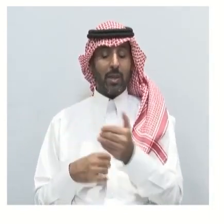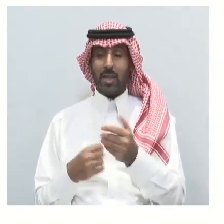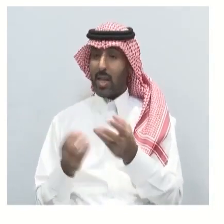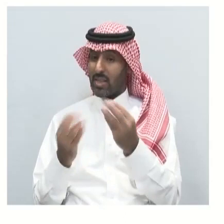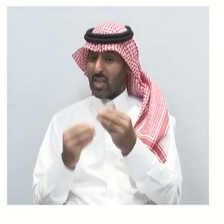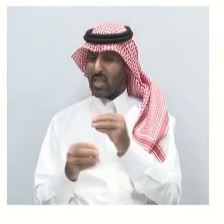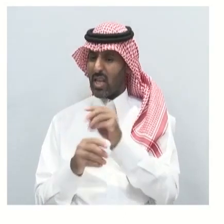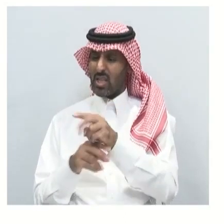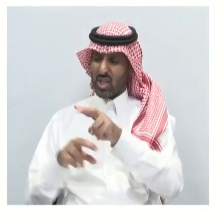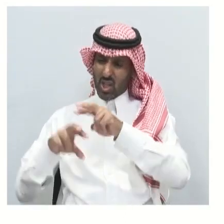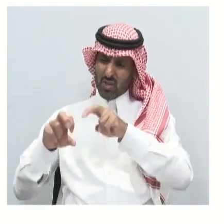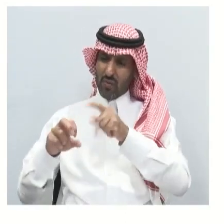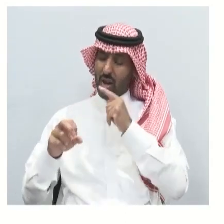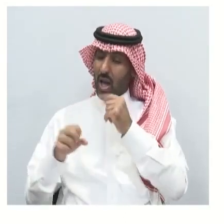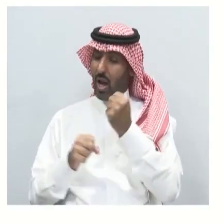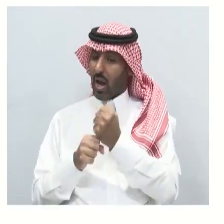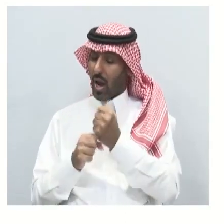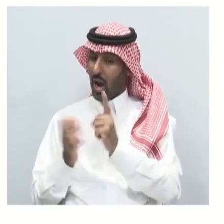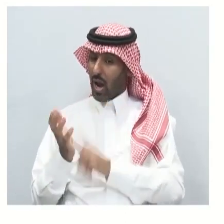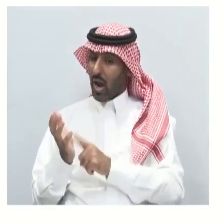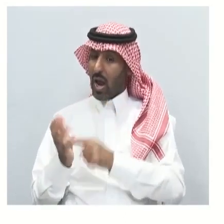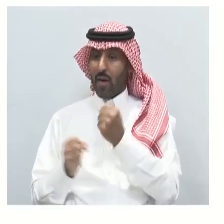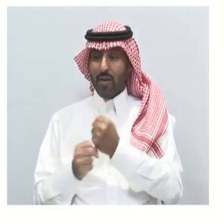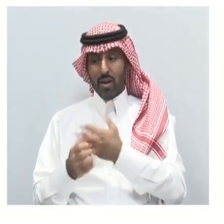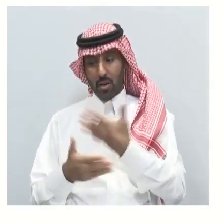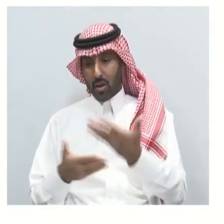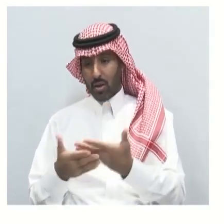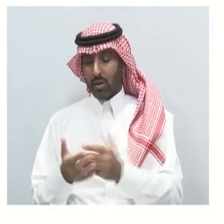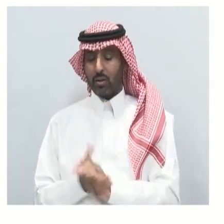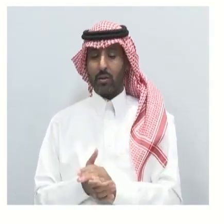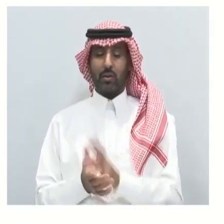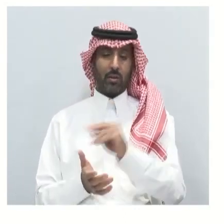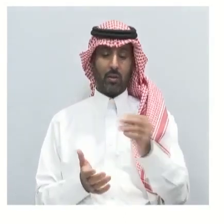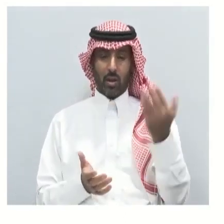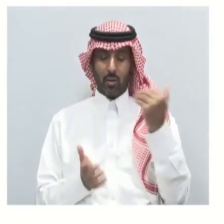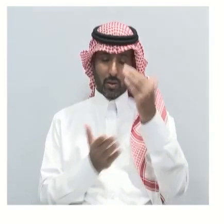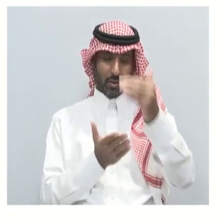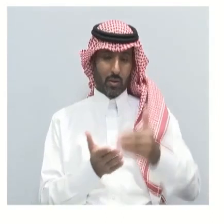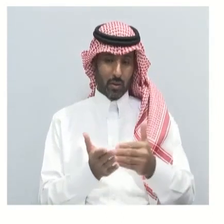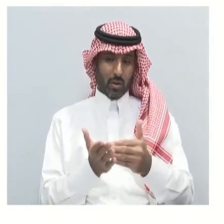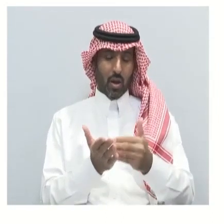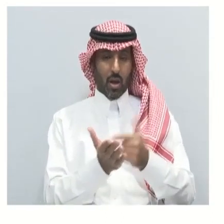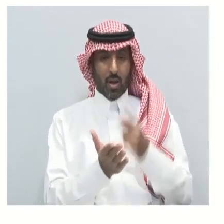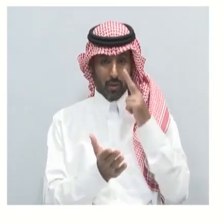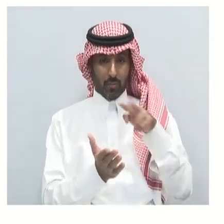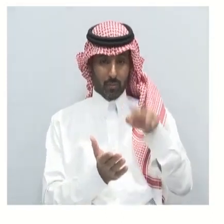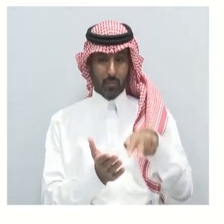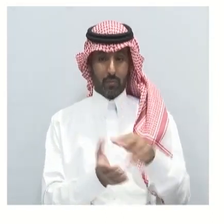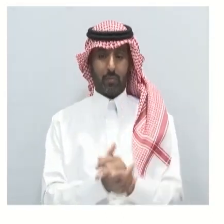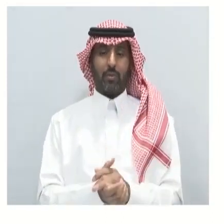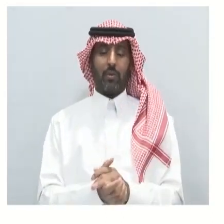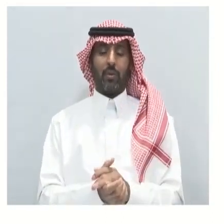الى استكشاف حقائق عن الممارسات الحاليه واستطلاع الراي العام وميول الافراد مثل ما استشهد انكم بهذا المثال الذي